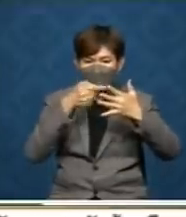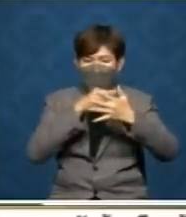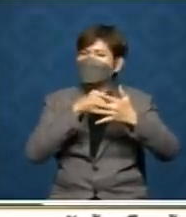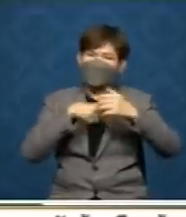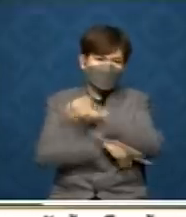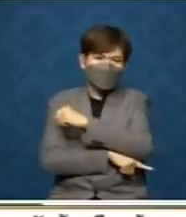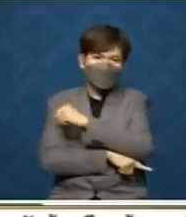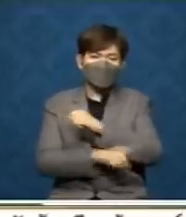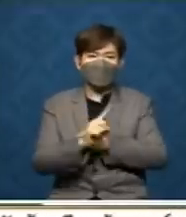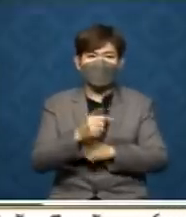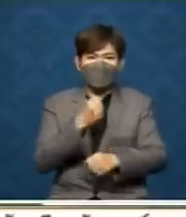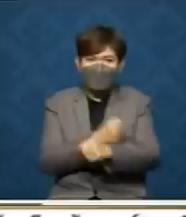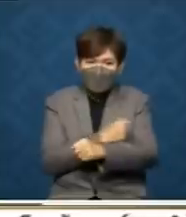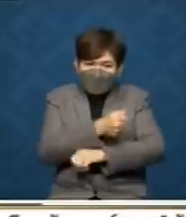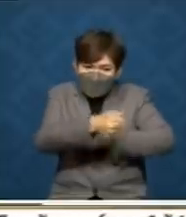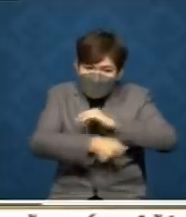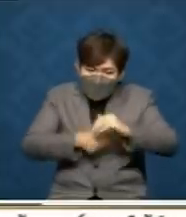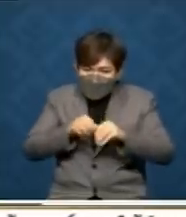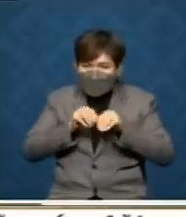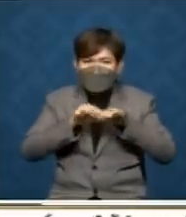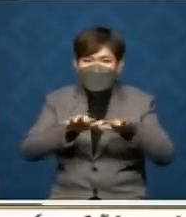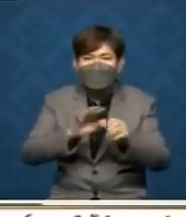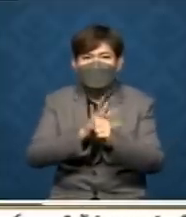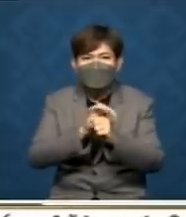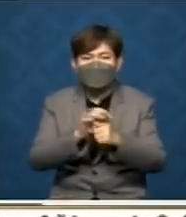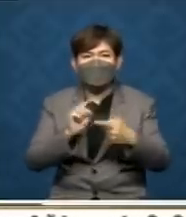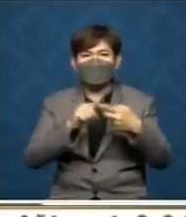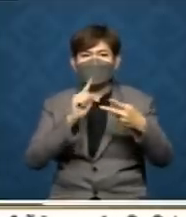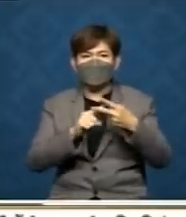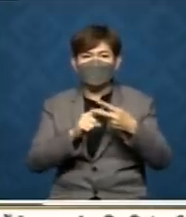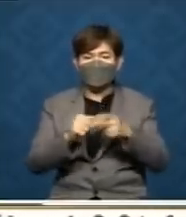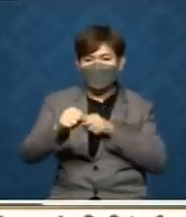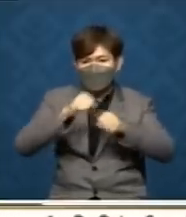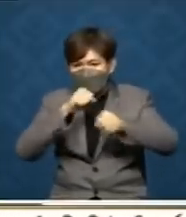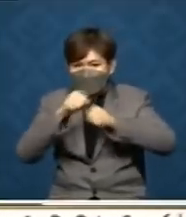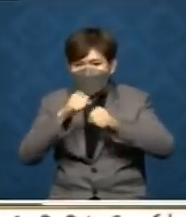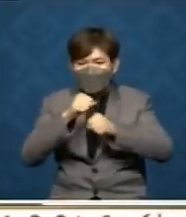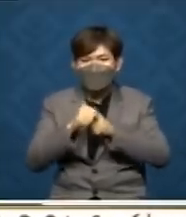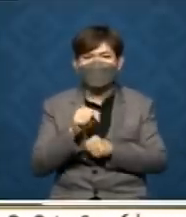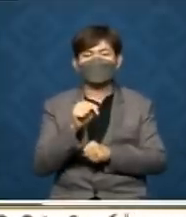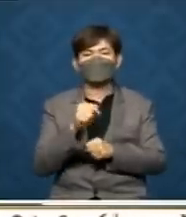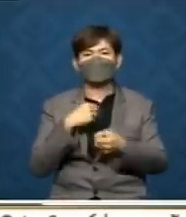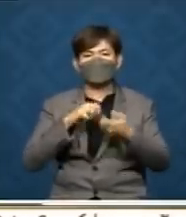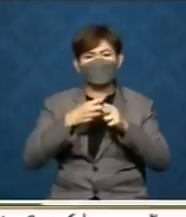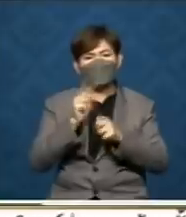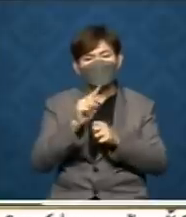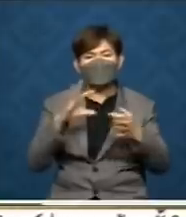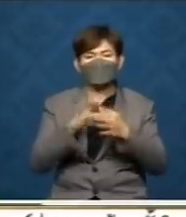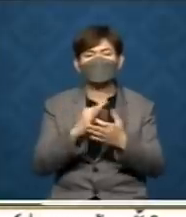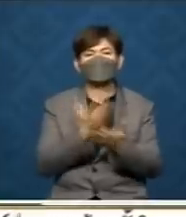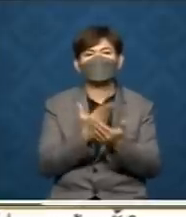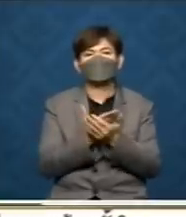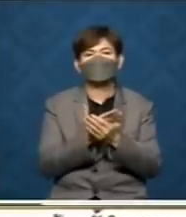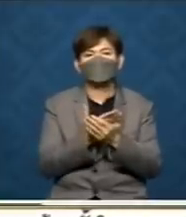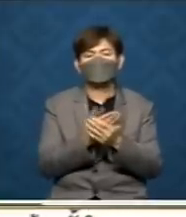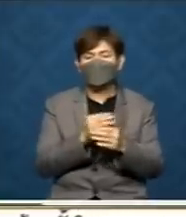และก็ต้องจะเลี้ยงงานเข้ามาเป็นวิกฤตรอบ 2ก็ตั้งแต่เวทีมวยราชดำเนินอะไรพวกนี้มันก็เกี่ยวกับผลประโยชน์ทั้งนั้นแหละและ